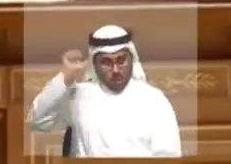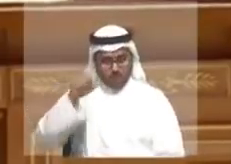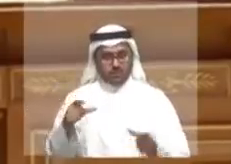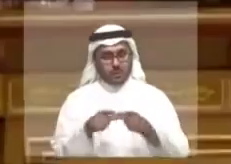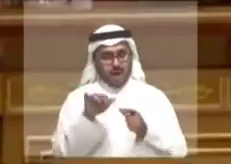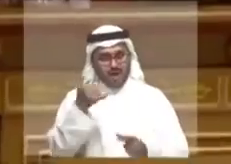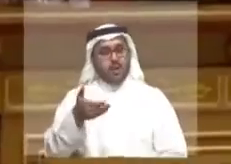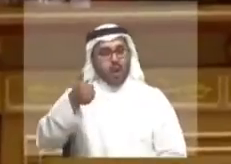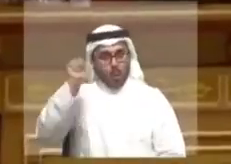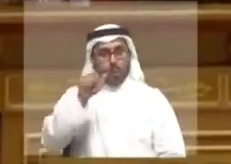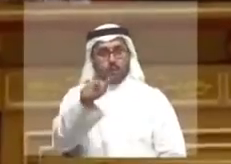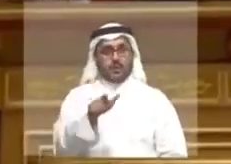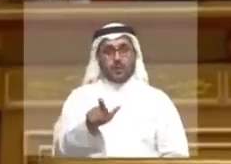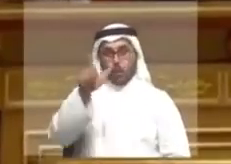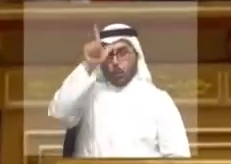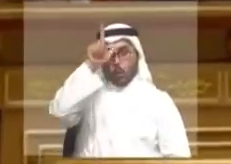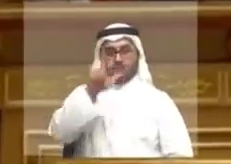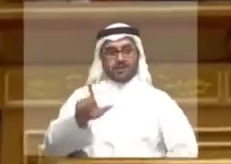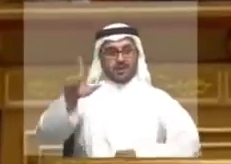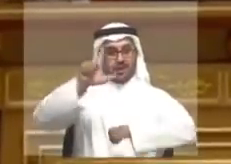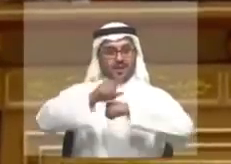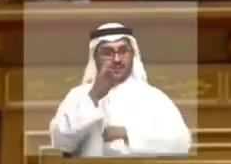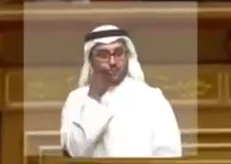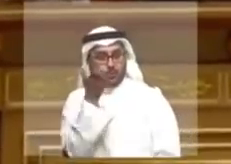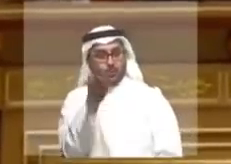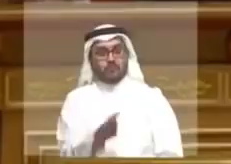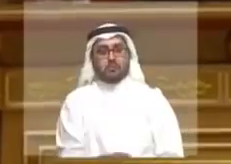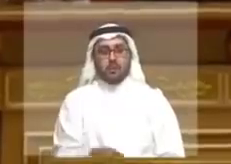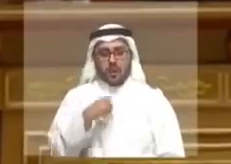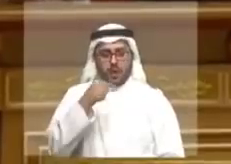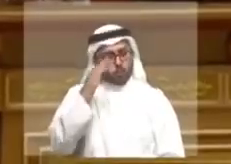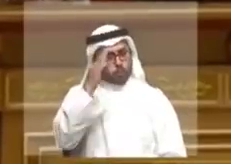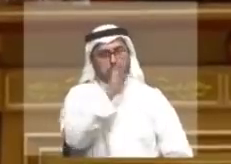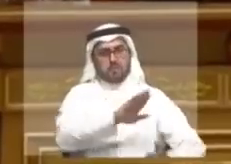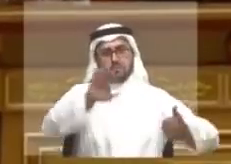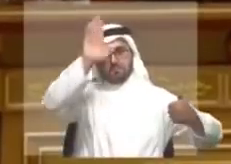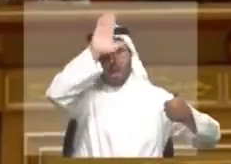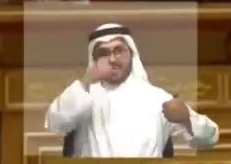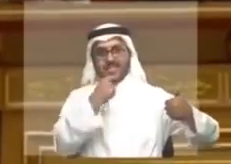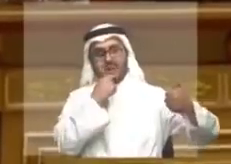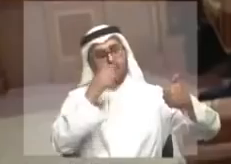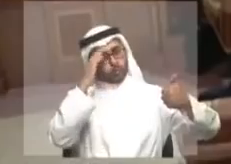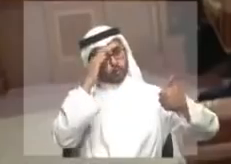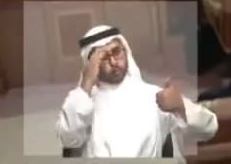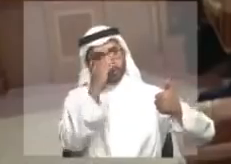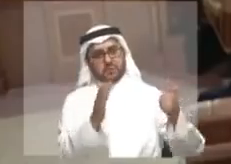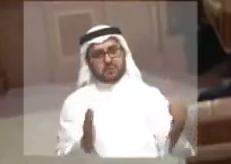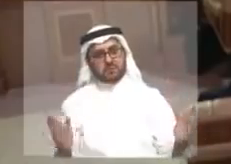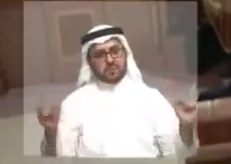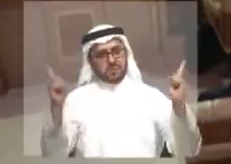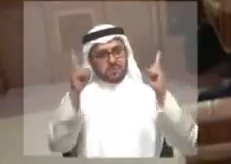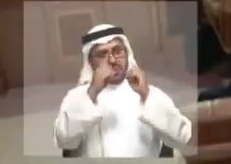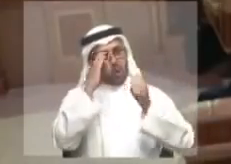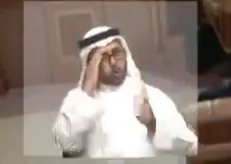كلمة عرب فيها عن شكره لخادم الحرمين الشريفين الملك سلمان بن عبد العزيز آل سعود يحفظه الله على حسن الاستقبال